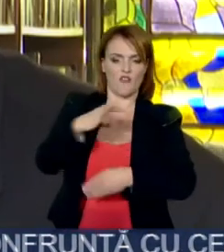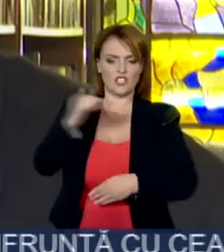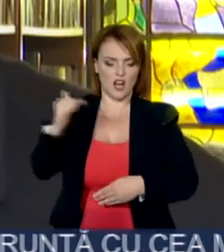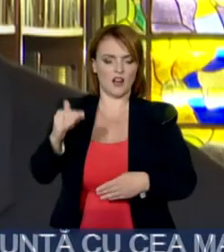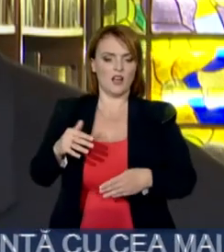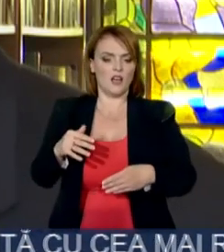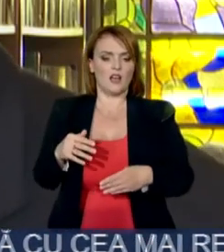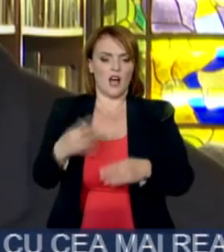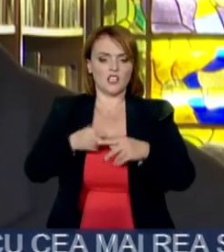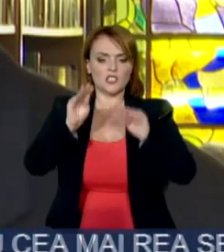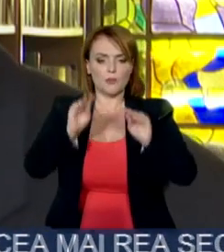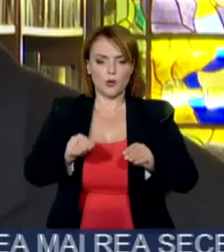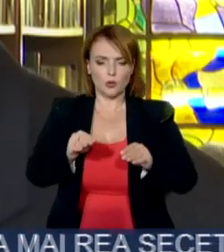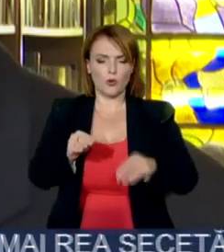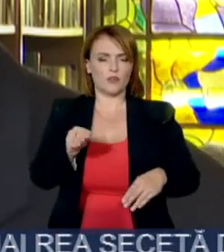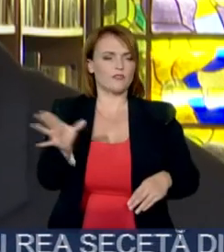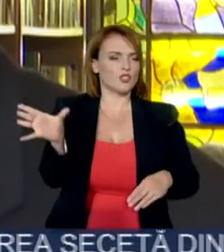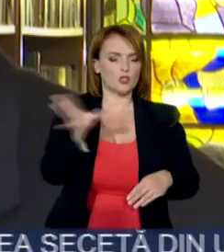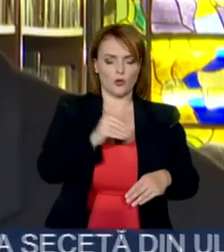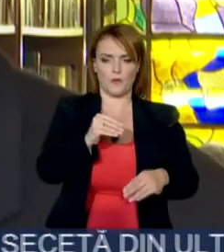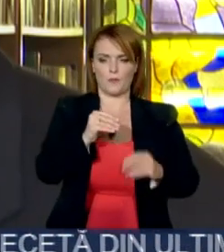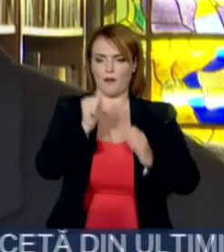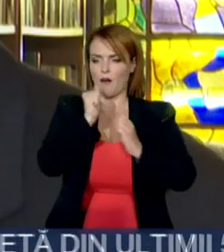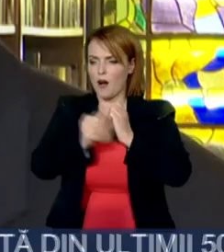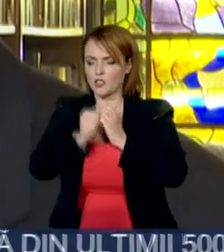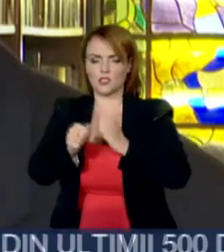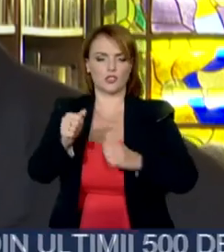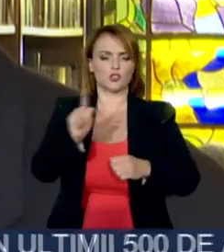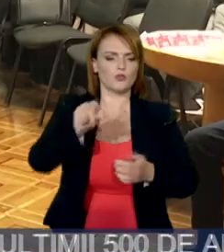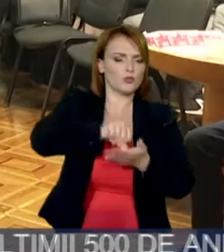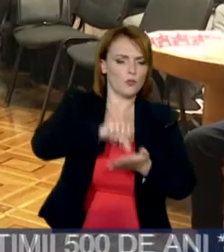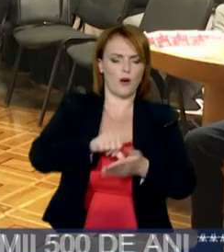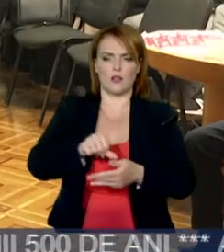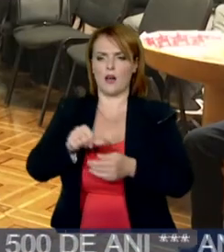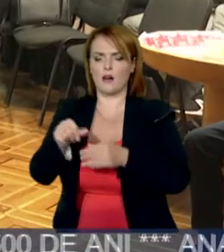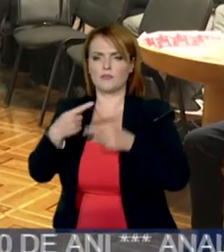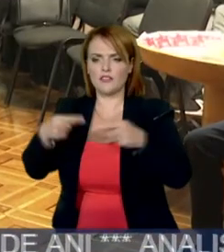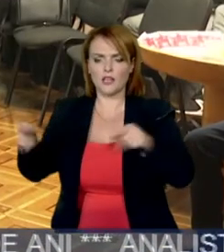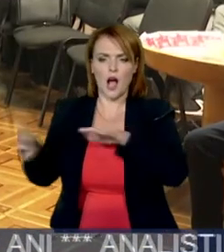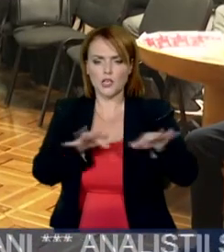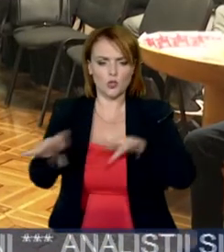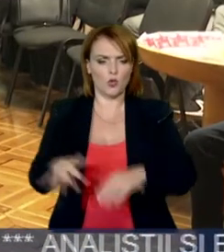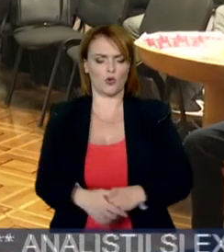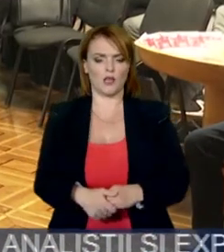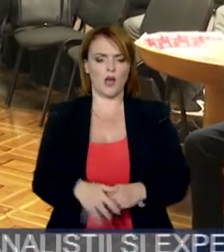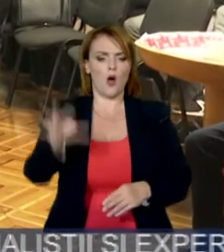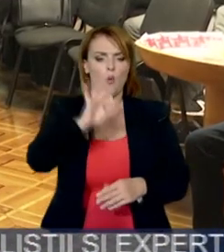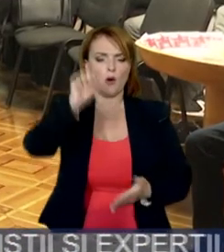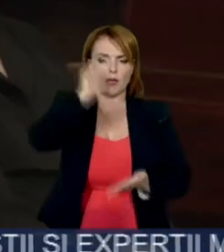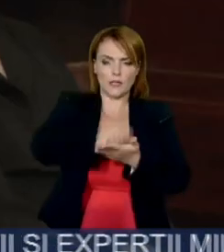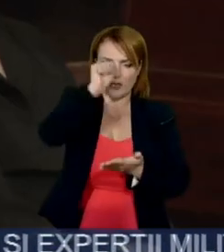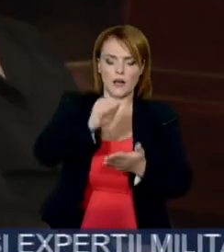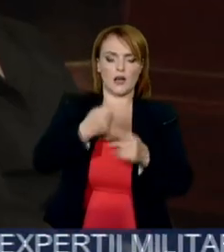Protocolul practic delimitează locul fiecărui participant la o acțiune publică. Despre utilitatea acestei publicații la